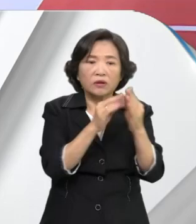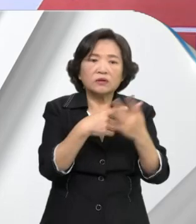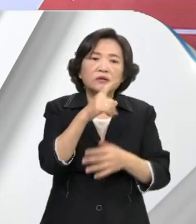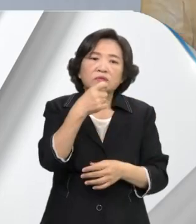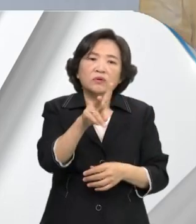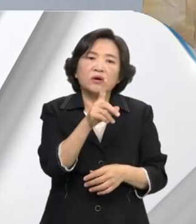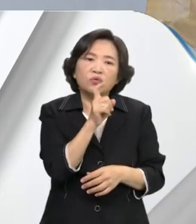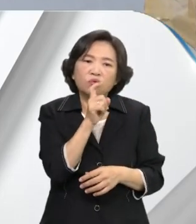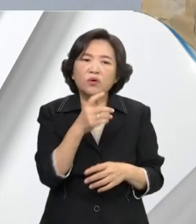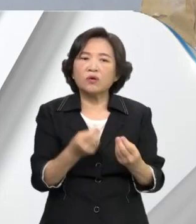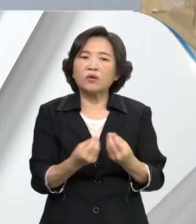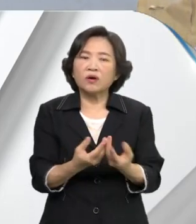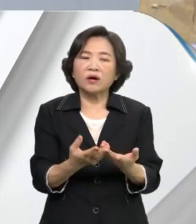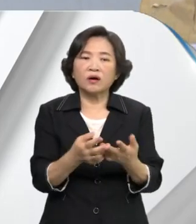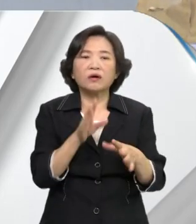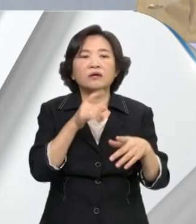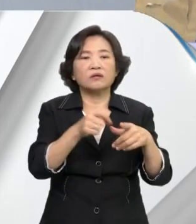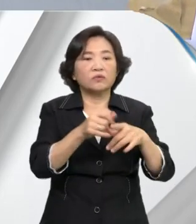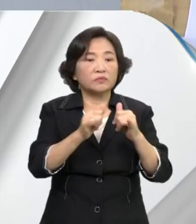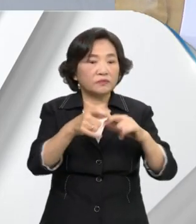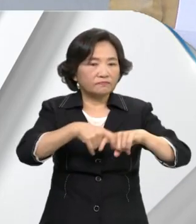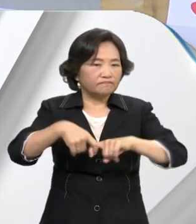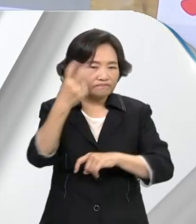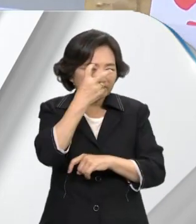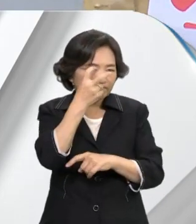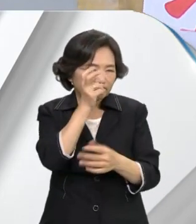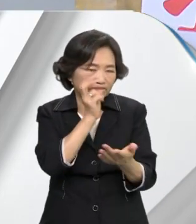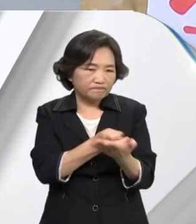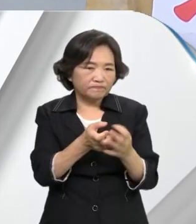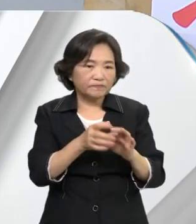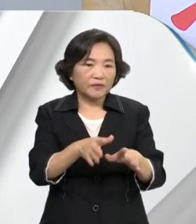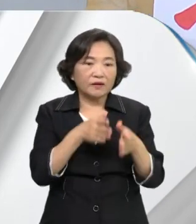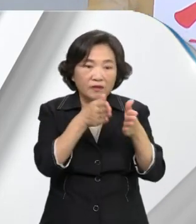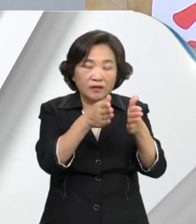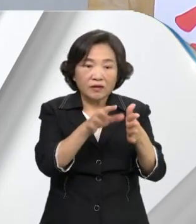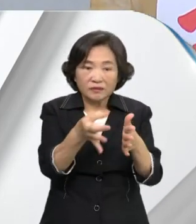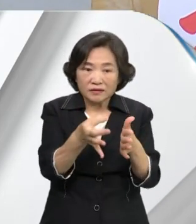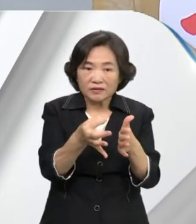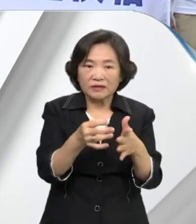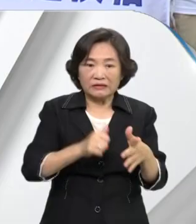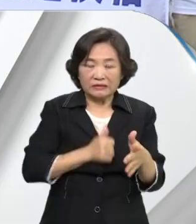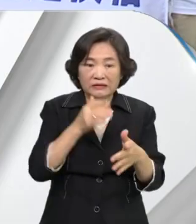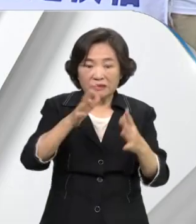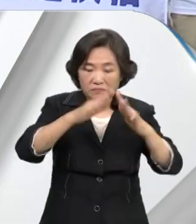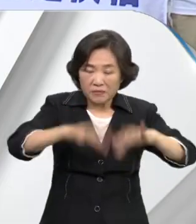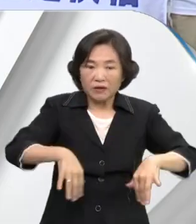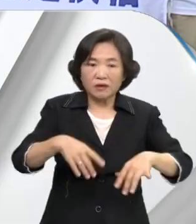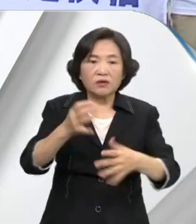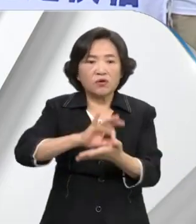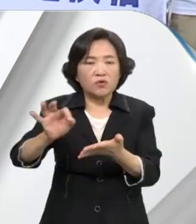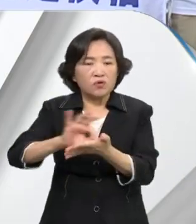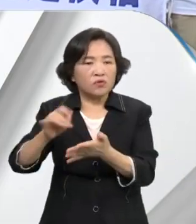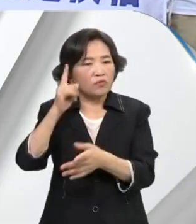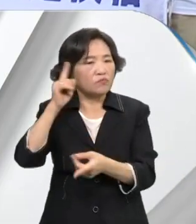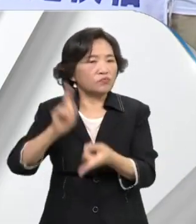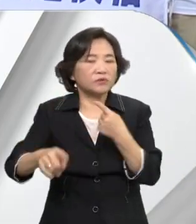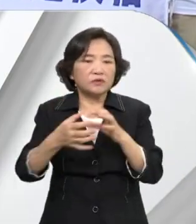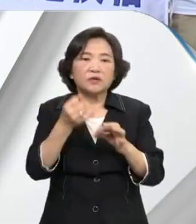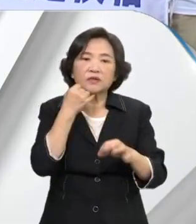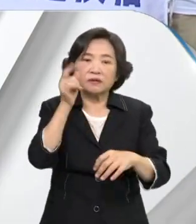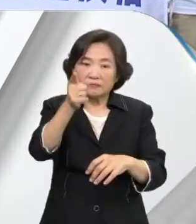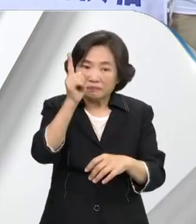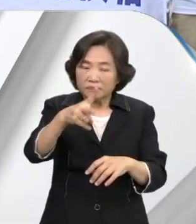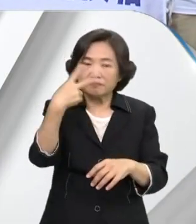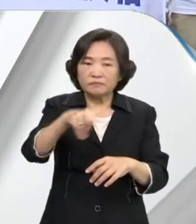建哦？桃园市公民监督联盟亲切的指出，遐尼价交单唔合乎重建的本钱，所以要求再过评估